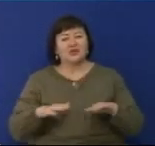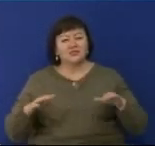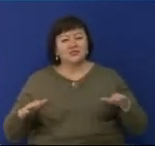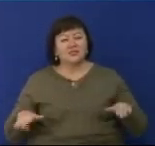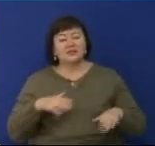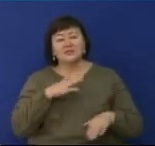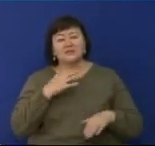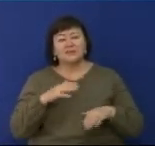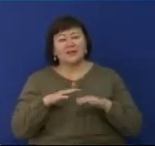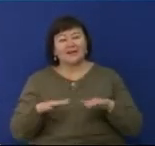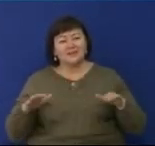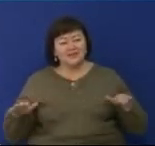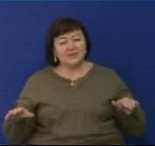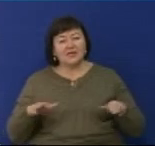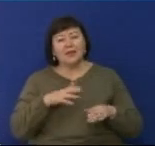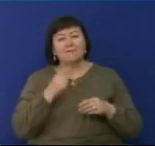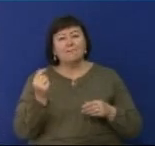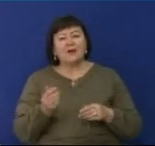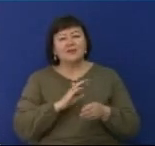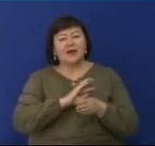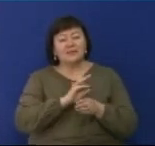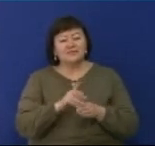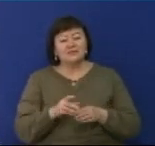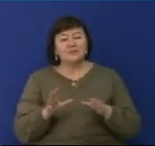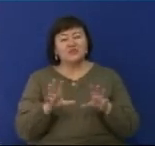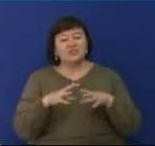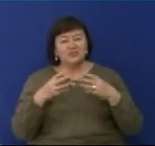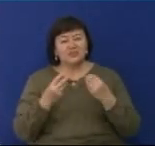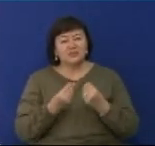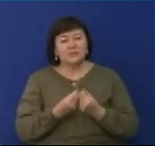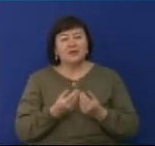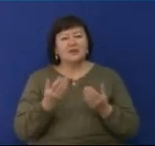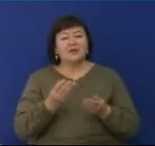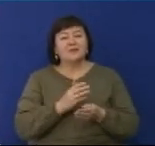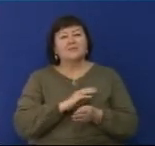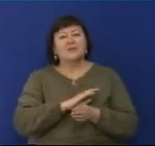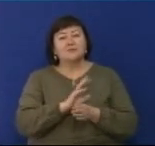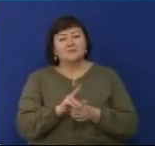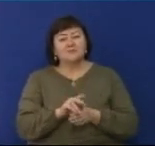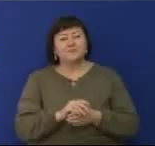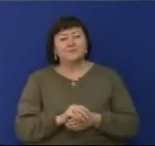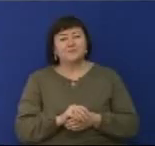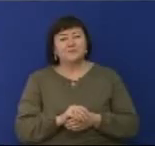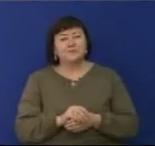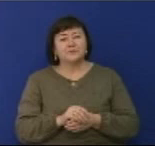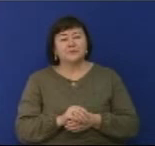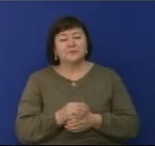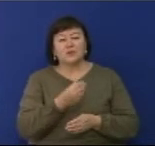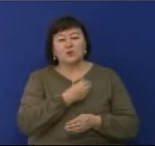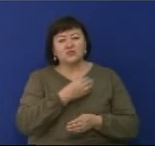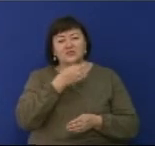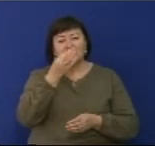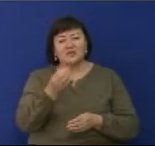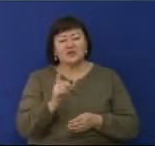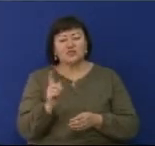также создание необходимых условий для обеспечения их полноценным обязательным средним образованием напомним что акция